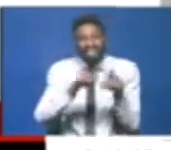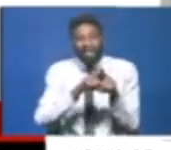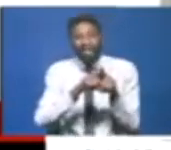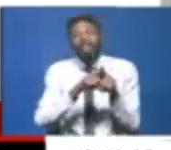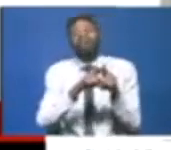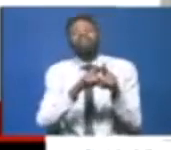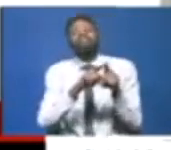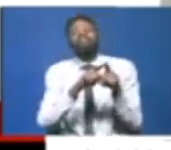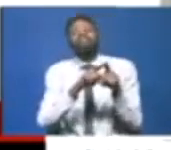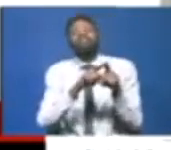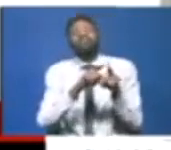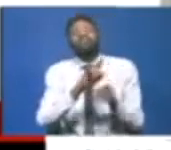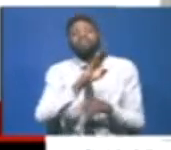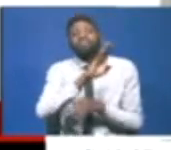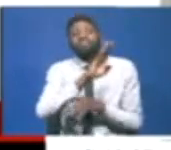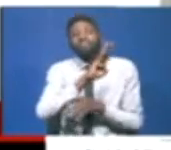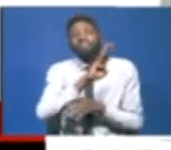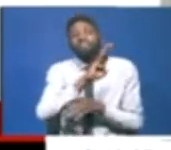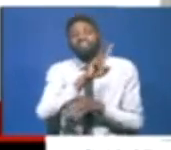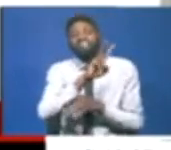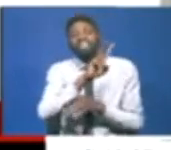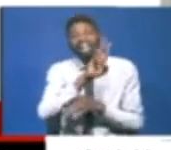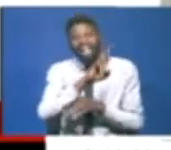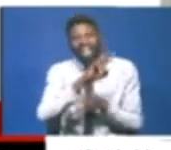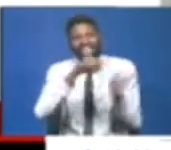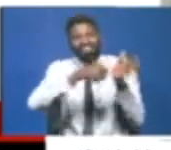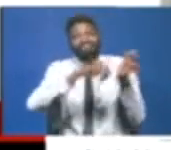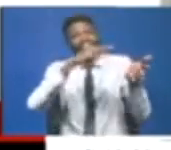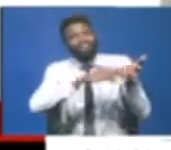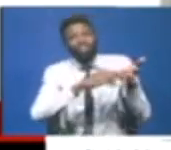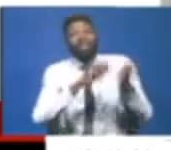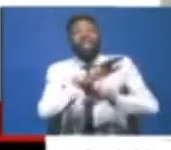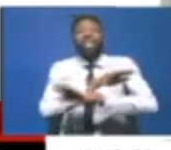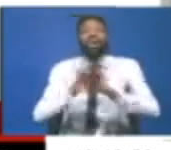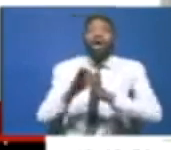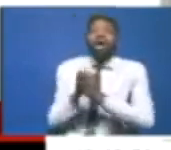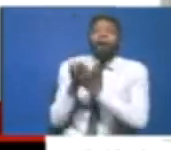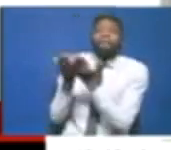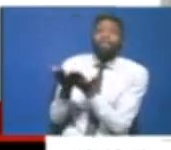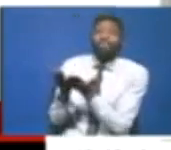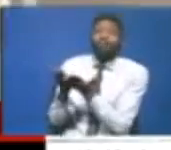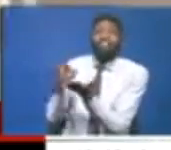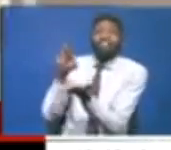daftari au ile register ambayo iko pale kuhusiana tuna masuala haya mawili.